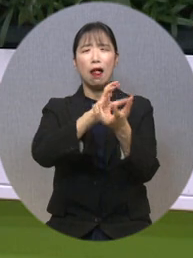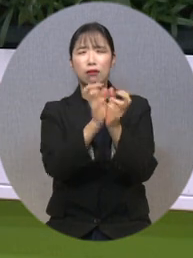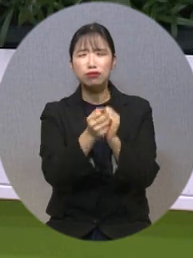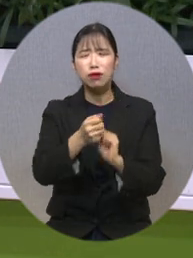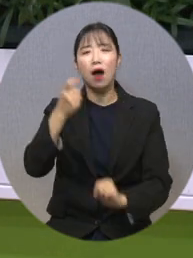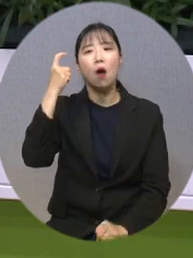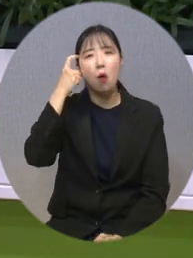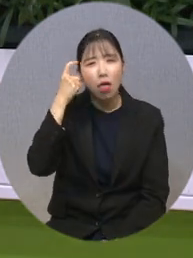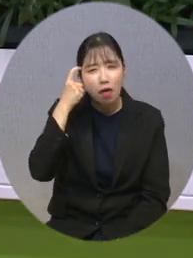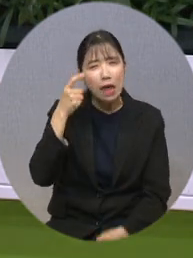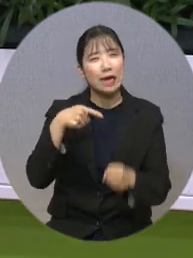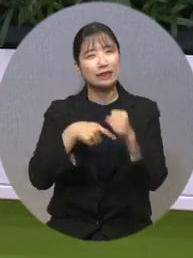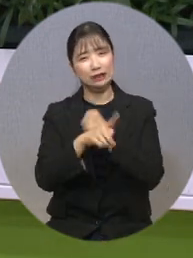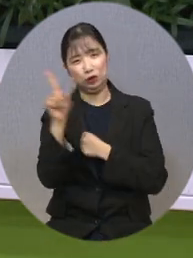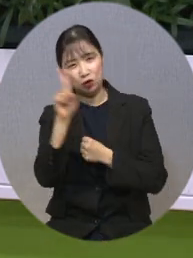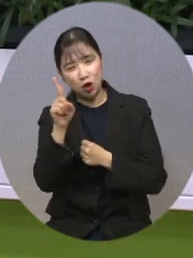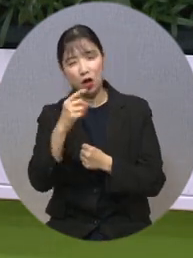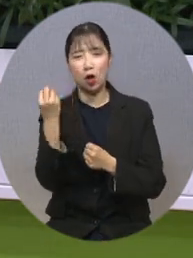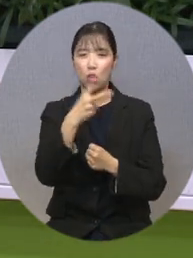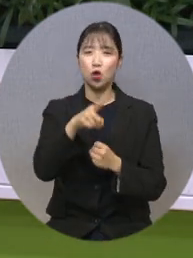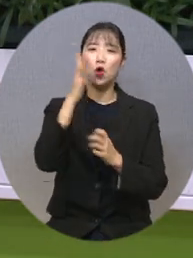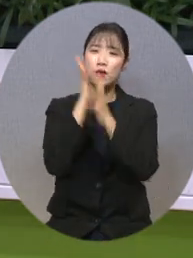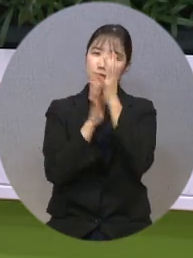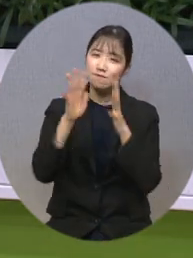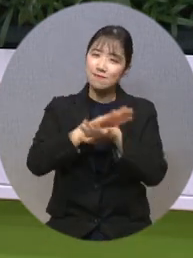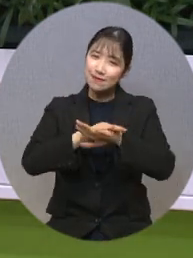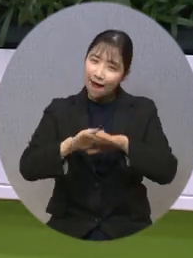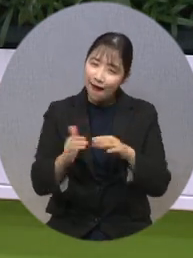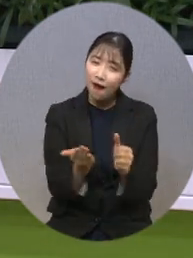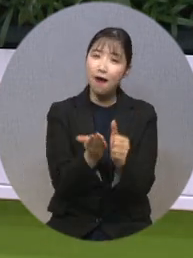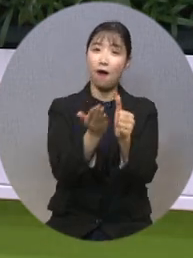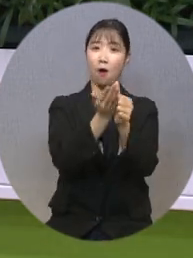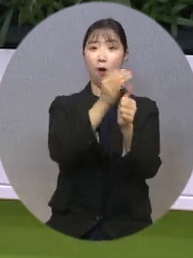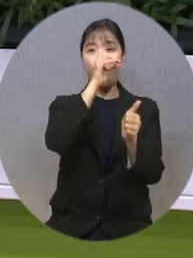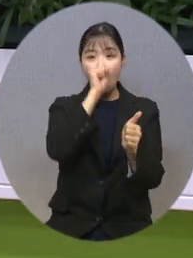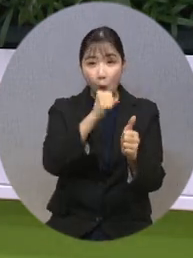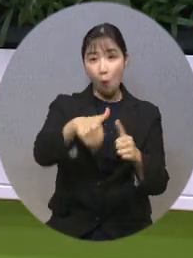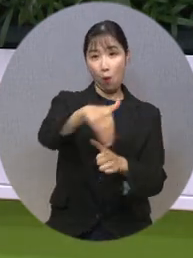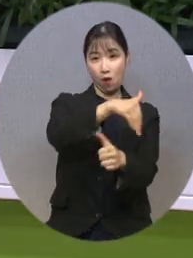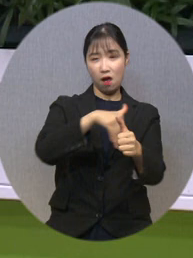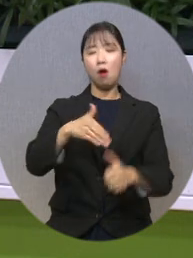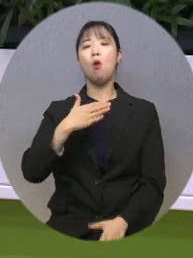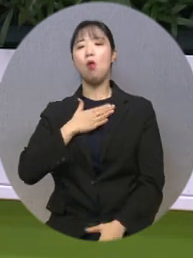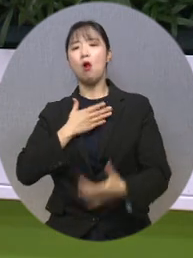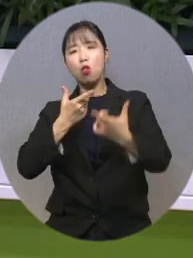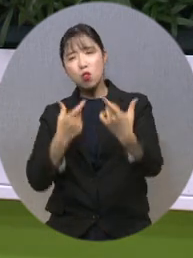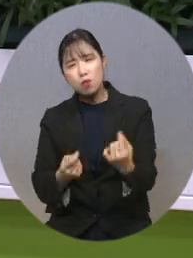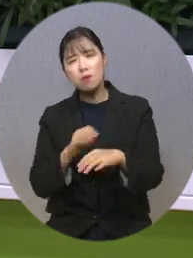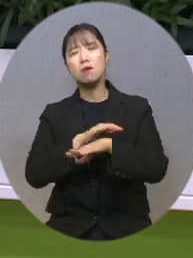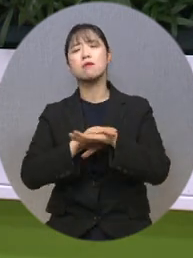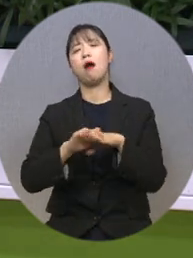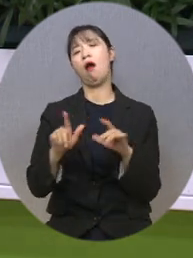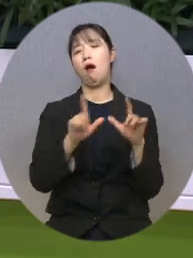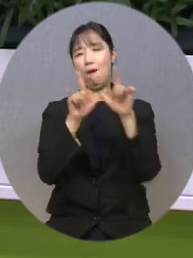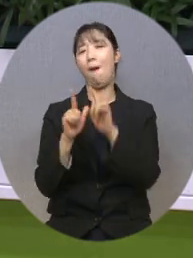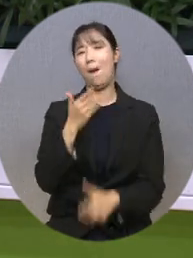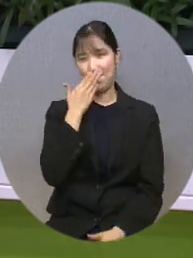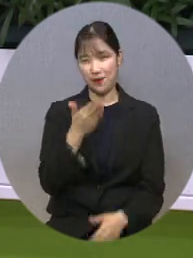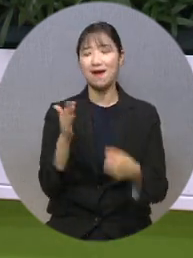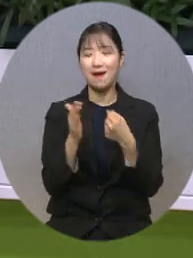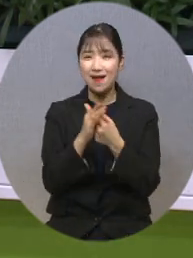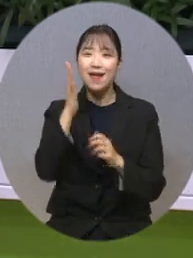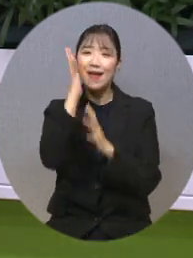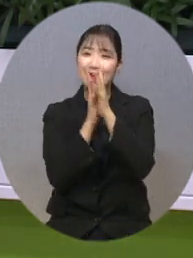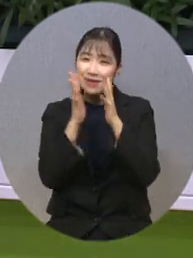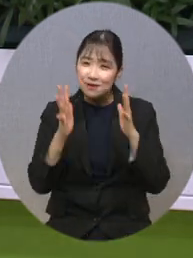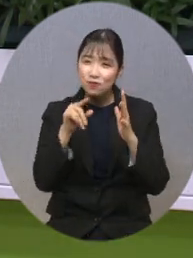돌아보시고 식물들이 잘살수 있는 환경은 우리도 잘살수 있거든요. 그래서 식물을 잘 키우고 또 하나의 식물을